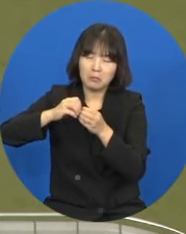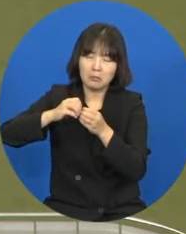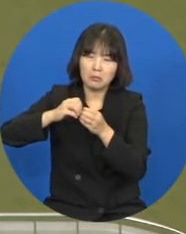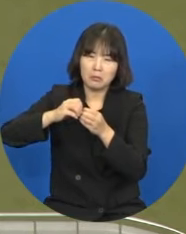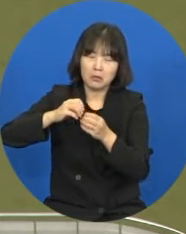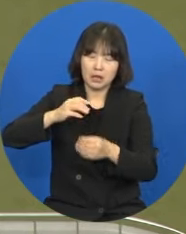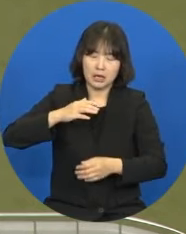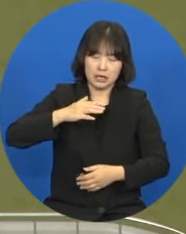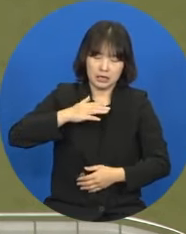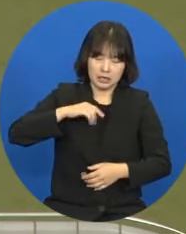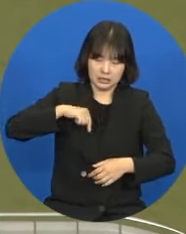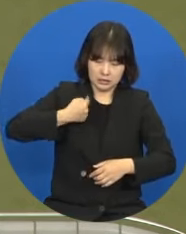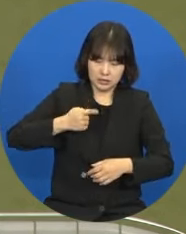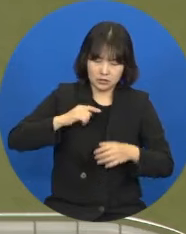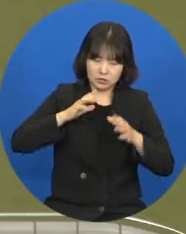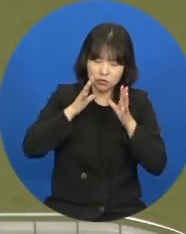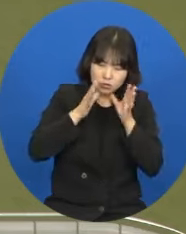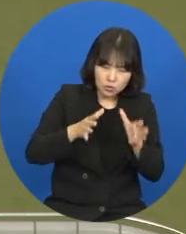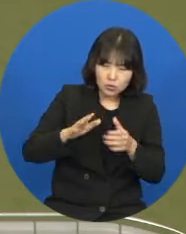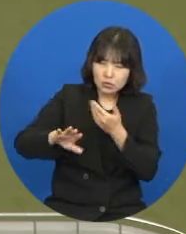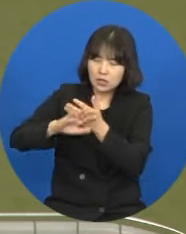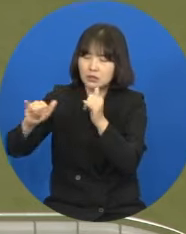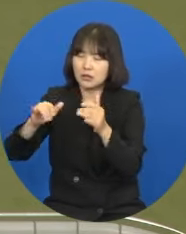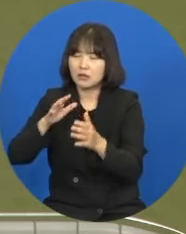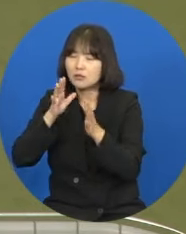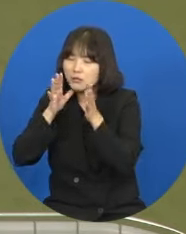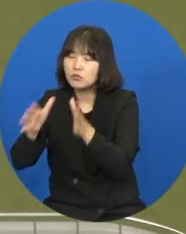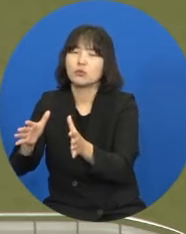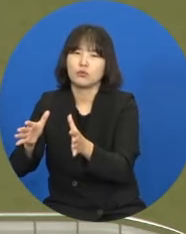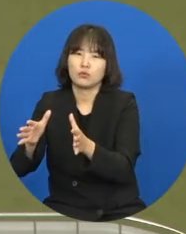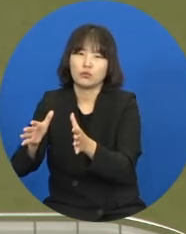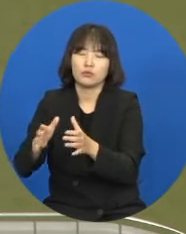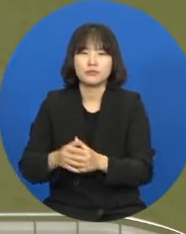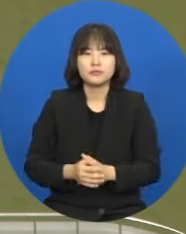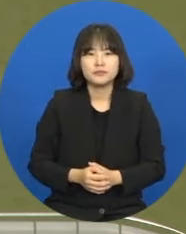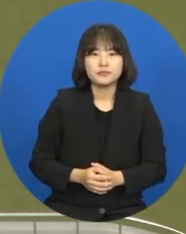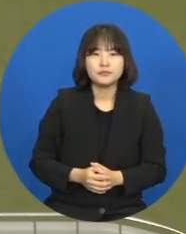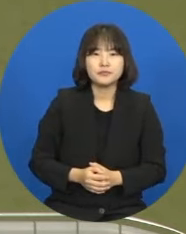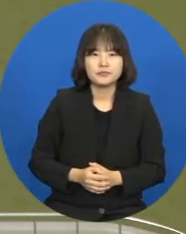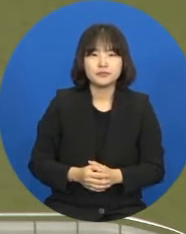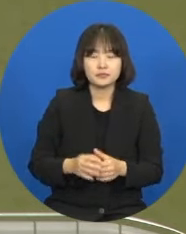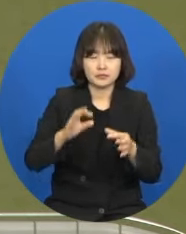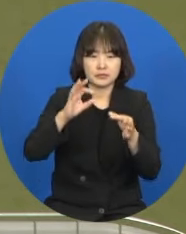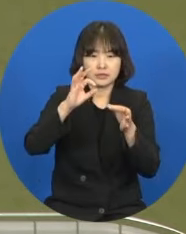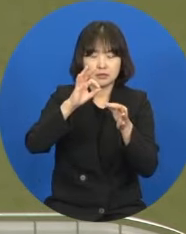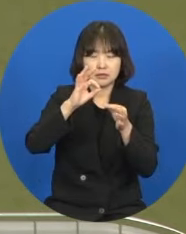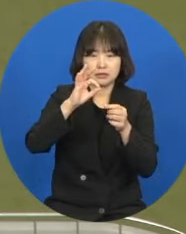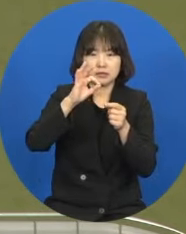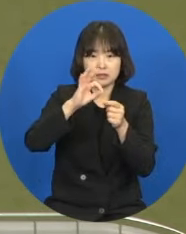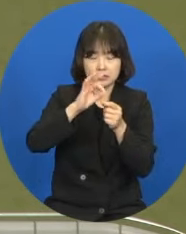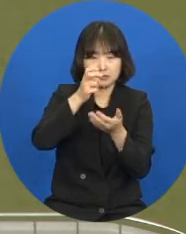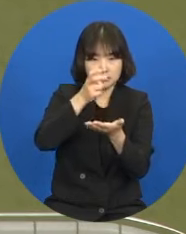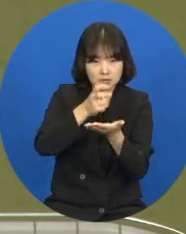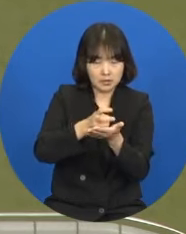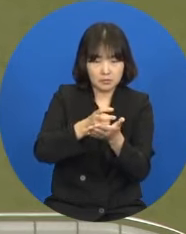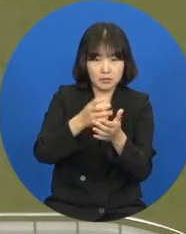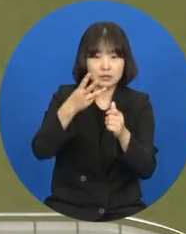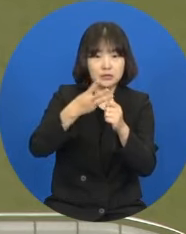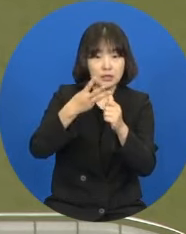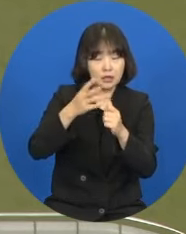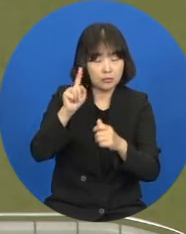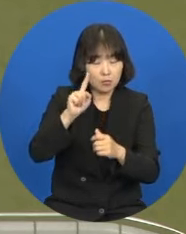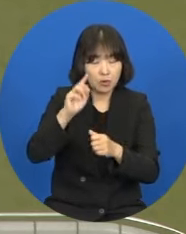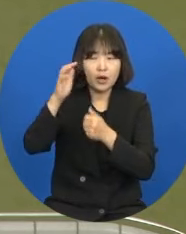것이고 다른 사람들을 속이는 겁니다 십계명의 제경이 뭡니까 십계명의 제 3계명